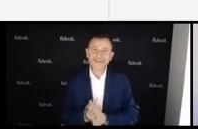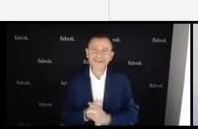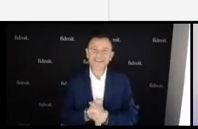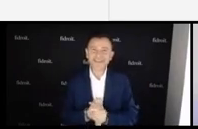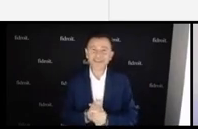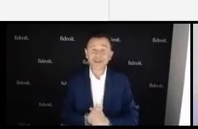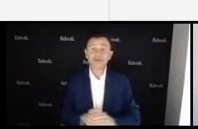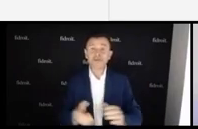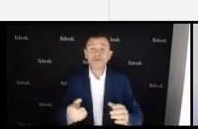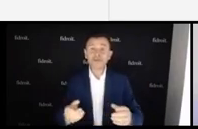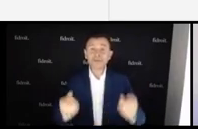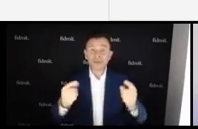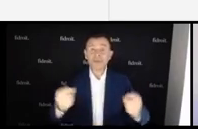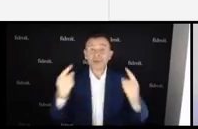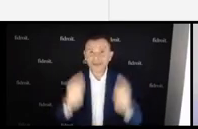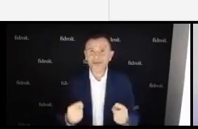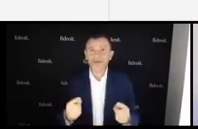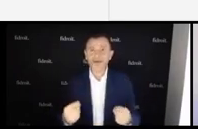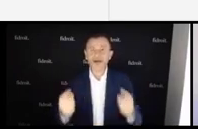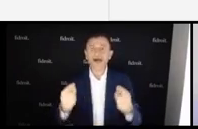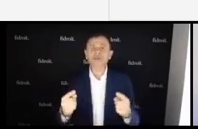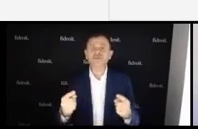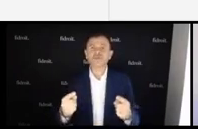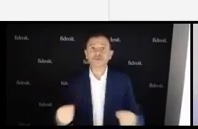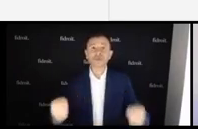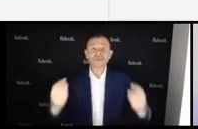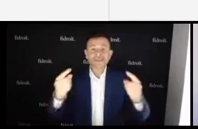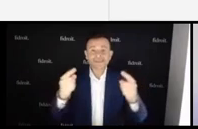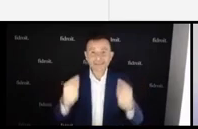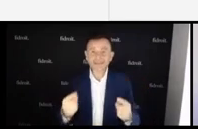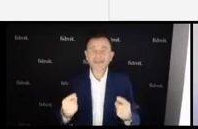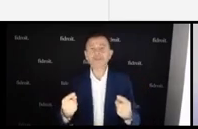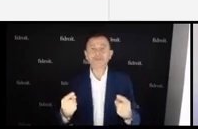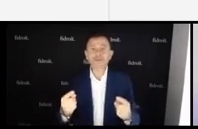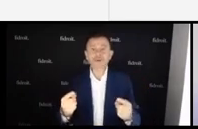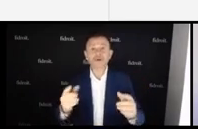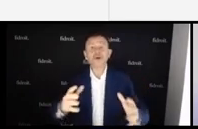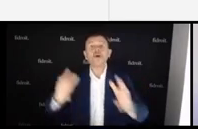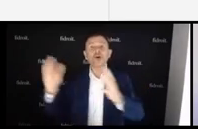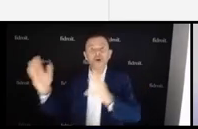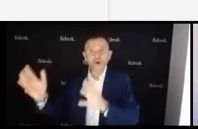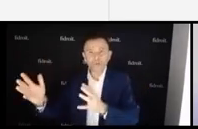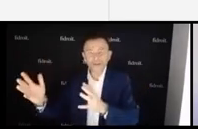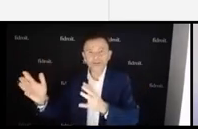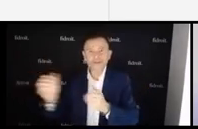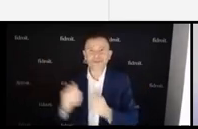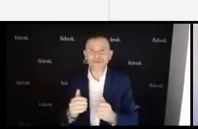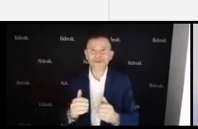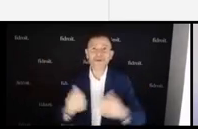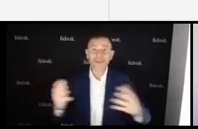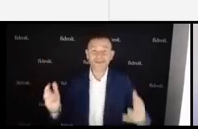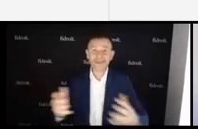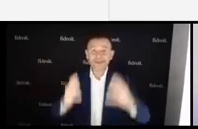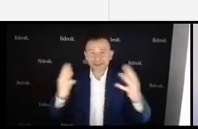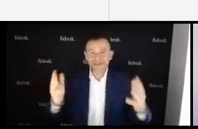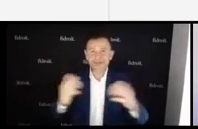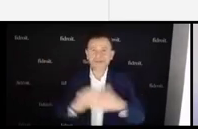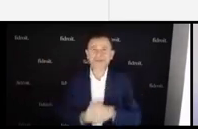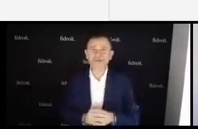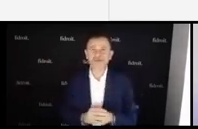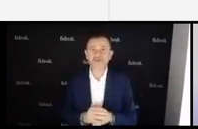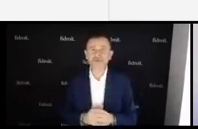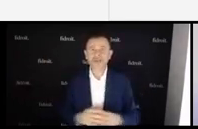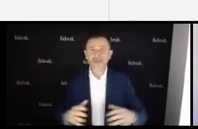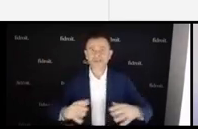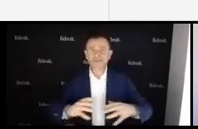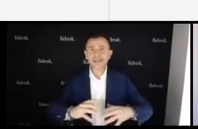septembre 2017, vous pourrez même prétendre à un taux de 7,5%, hors prélèvements sociaux, évidemment, qui